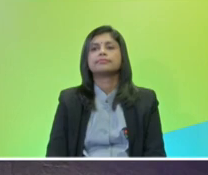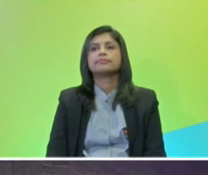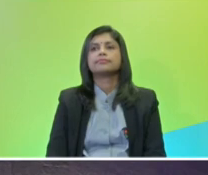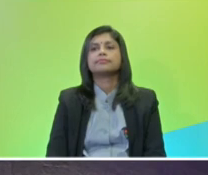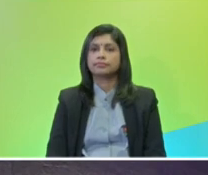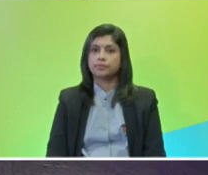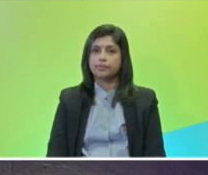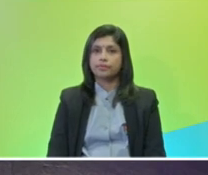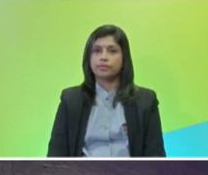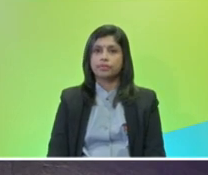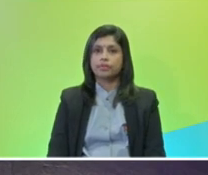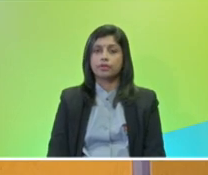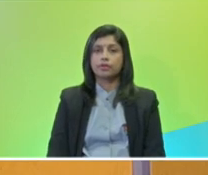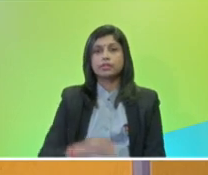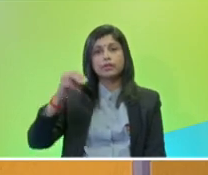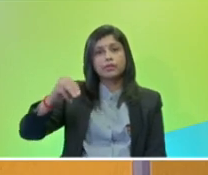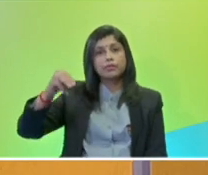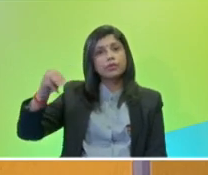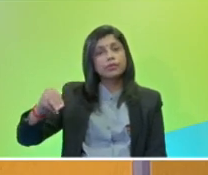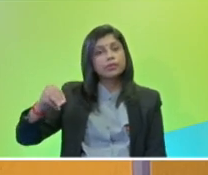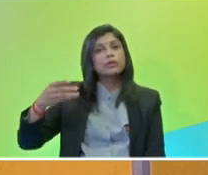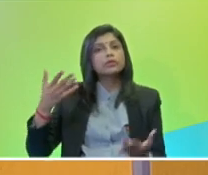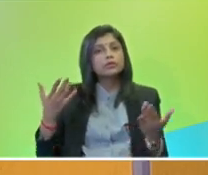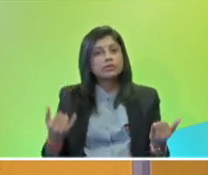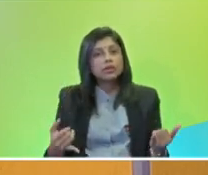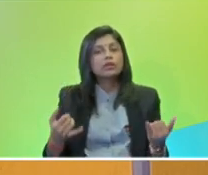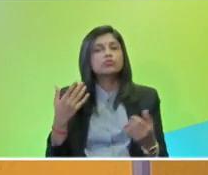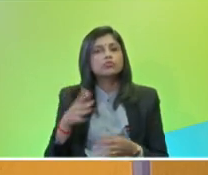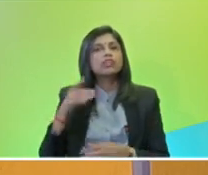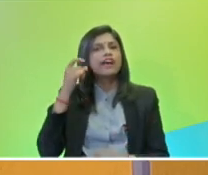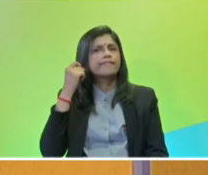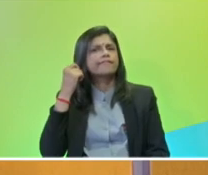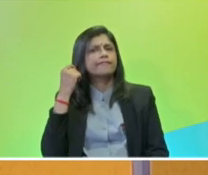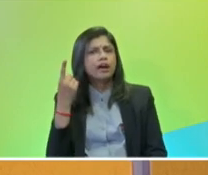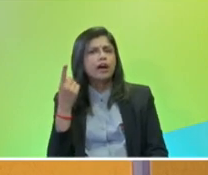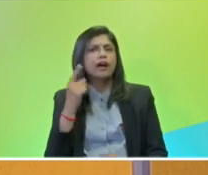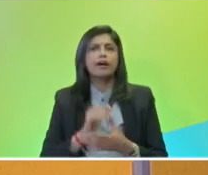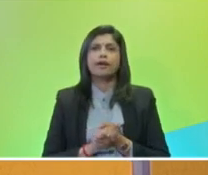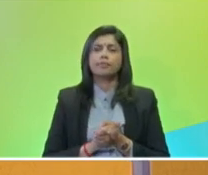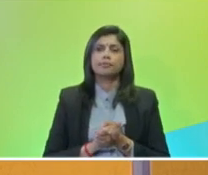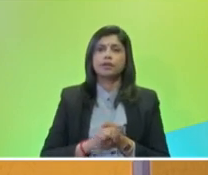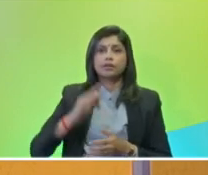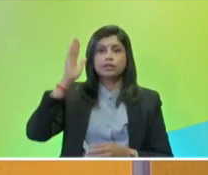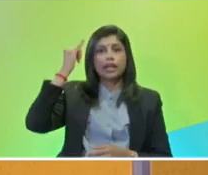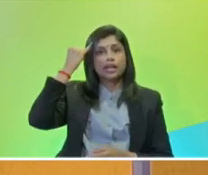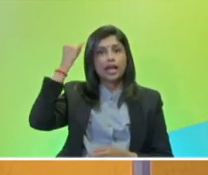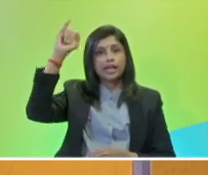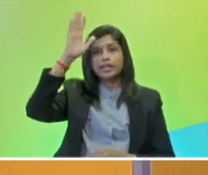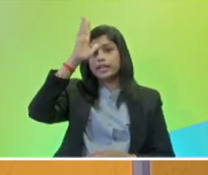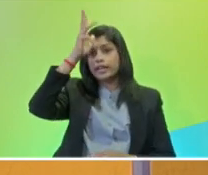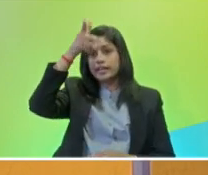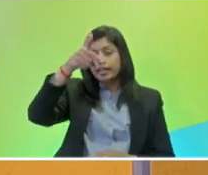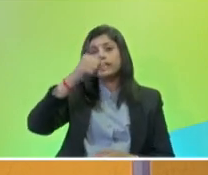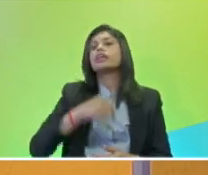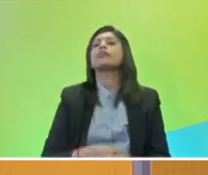jadi saya pasti murid-murid pun boleh memberikan satu kreatif macam saya juga tadi itu